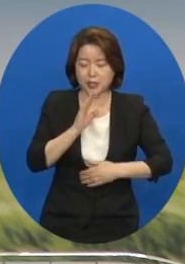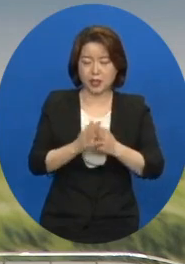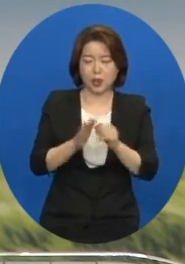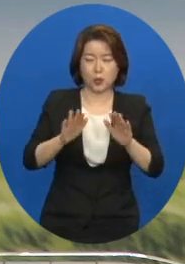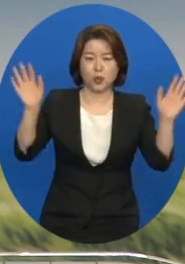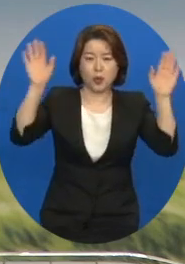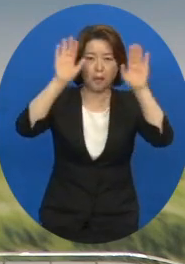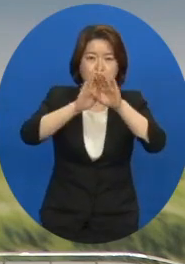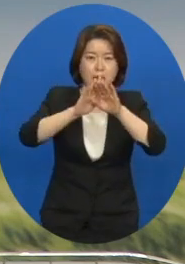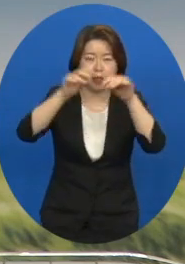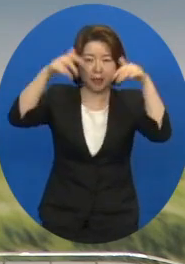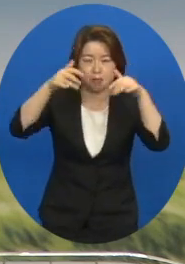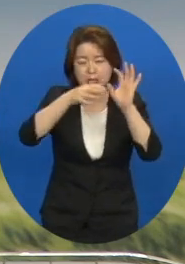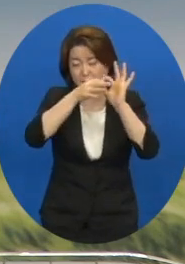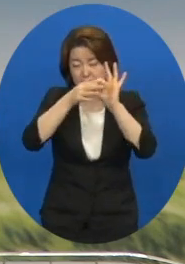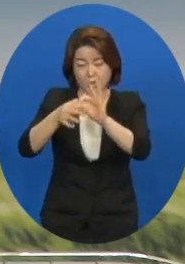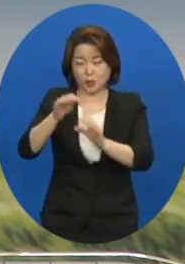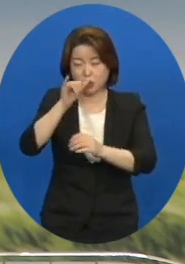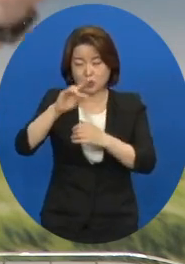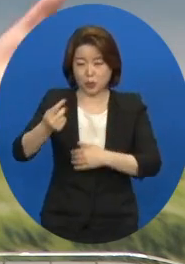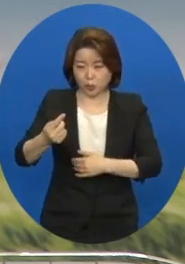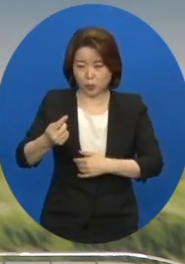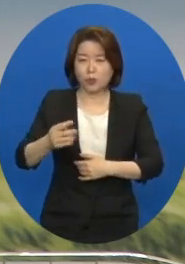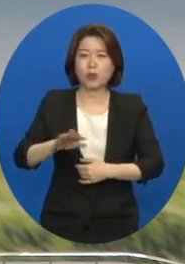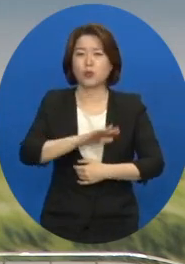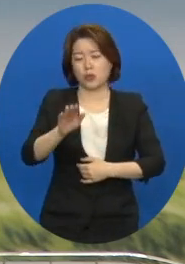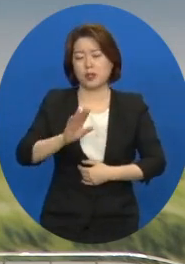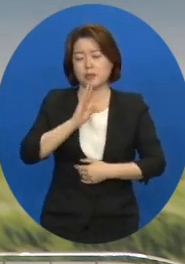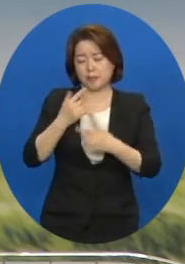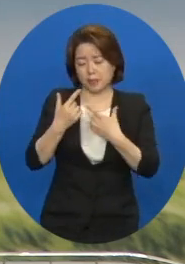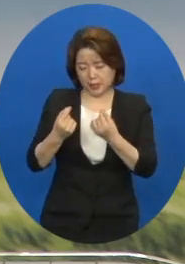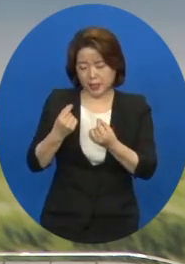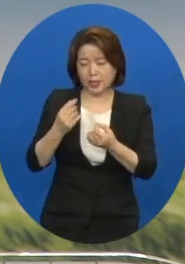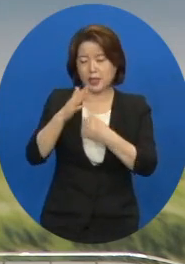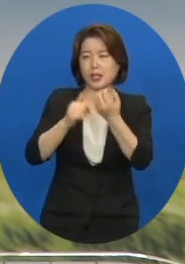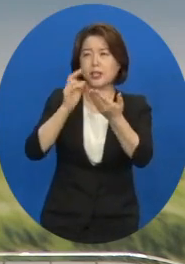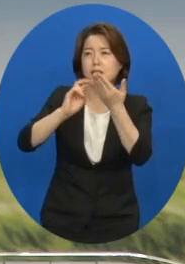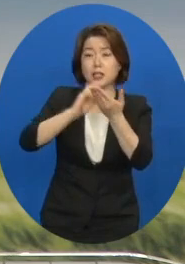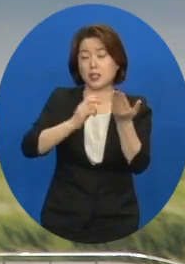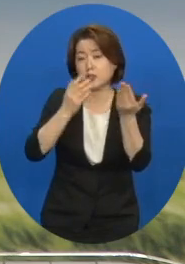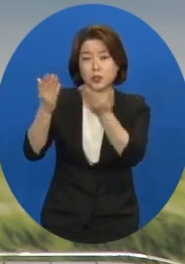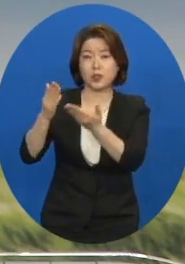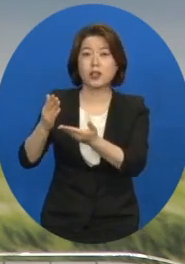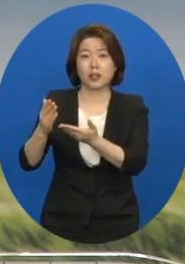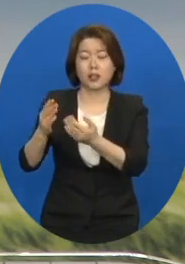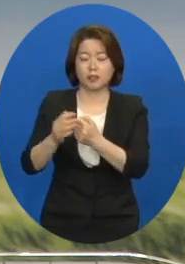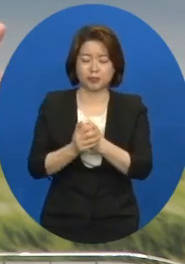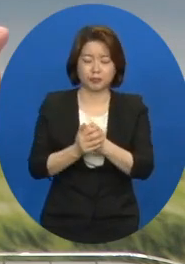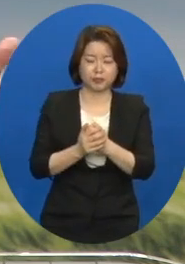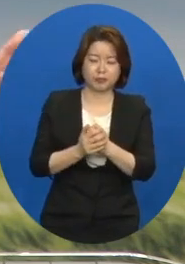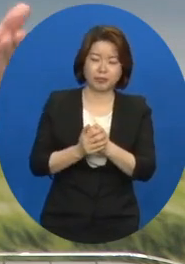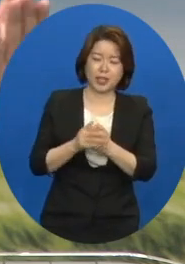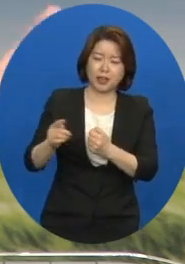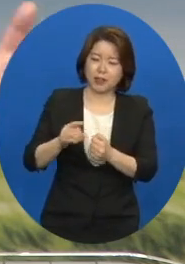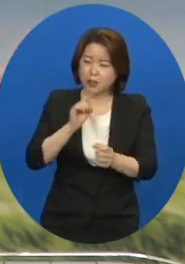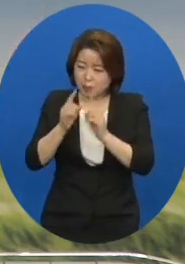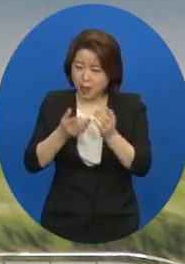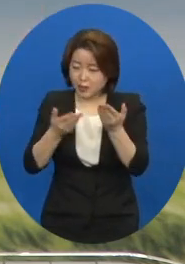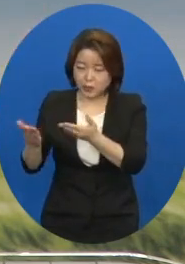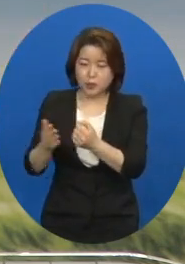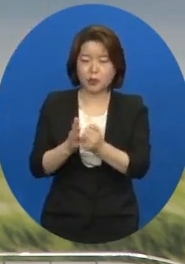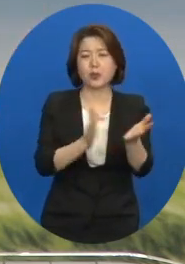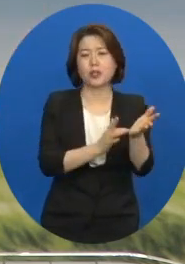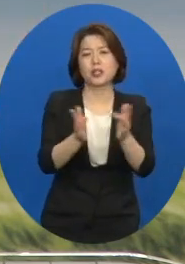비가 올지라도 우리는 마땅히 하나님을 찬양할 뿐이라. 예수 우리 왕이여, 그 찬양을 몇